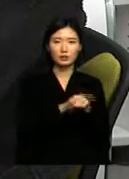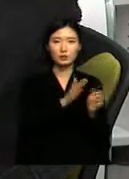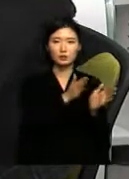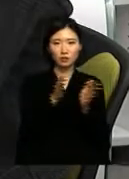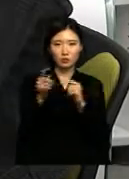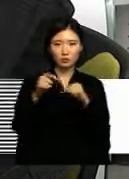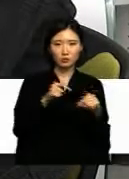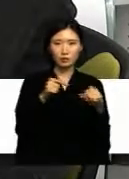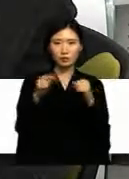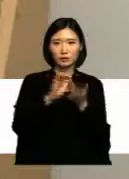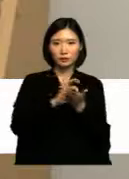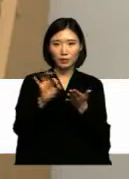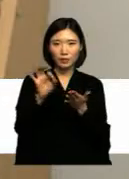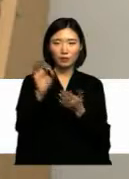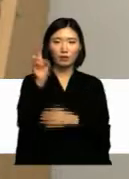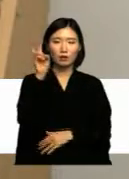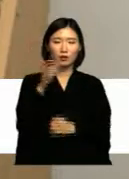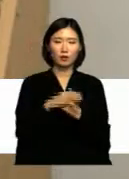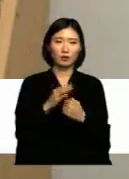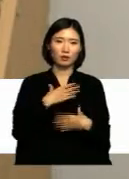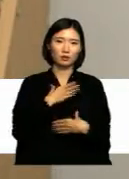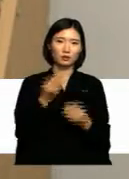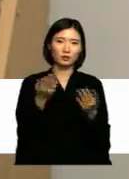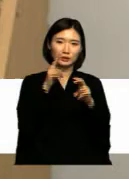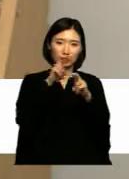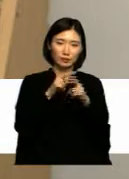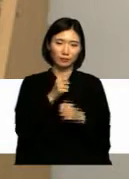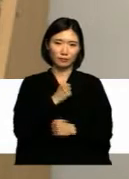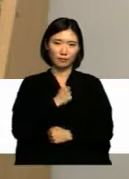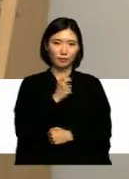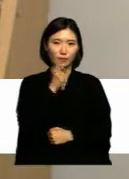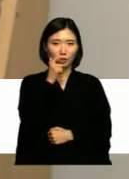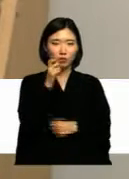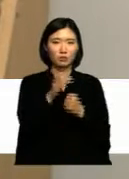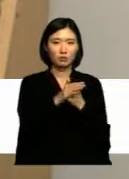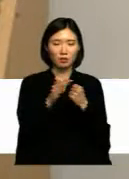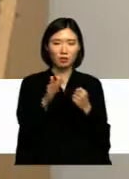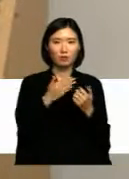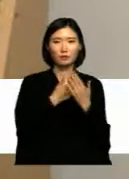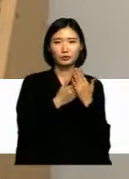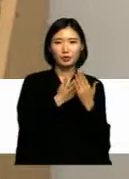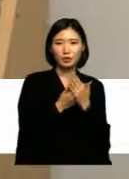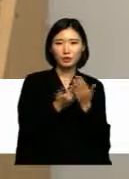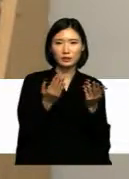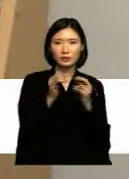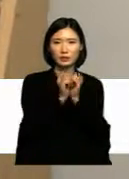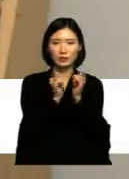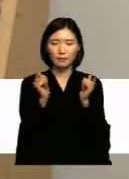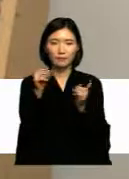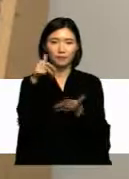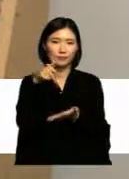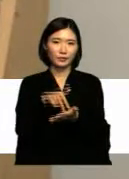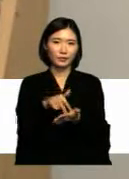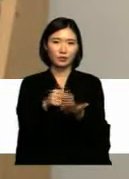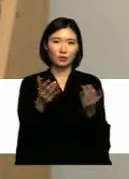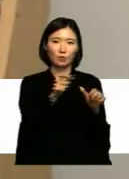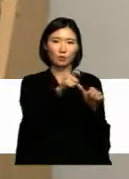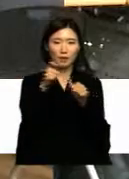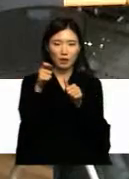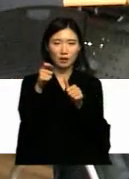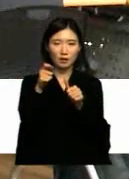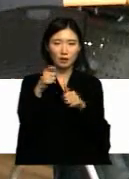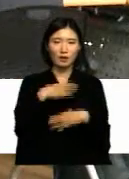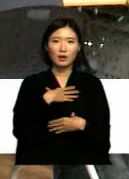이제 정책에 반영해야 될 텐데요. 안정된 일자리를 보장받지 못하기 때문에 불안하니 일하는 사람들의 고용 안정부터